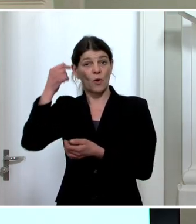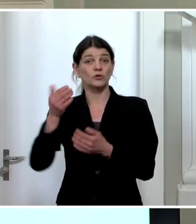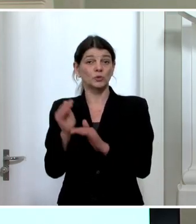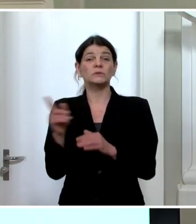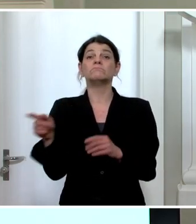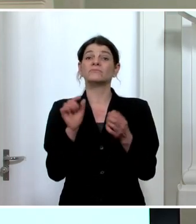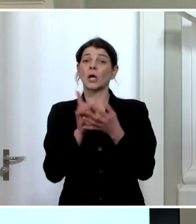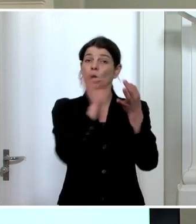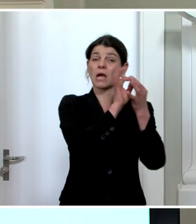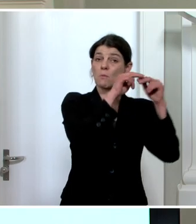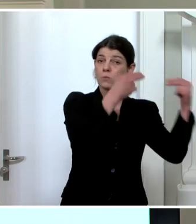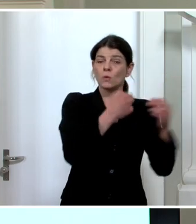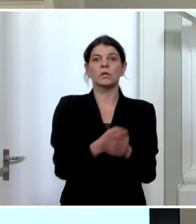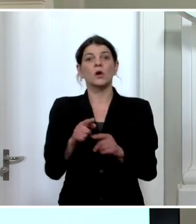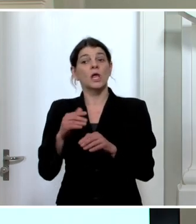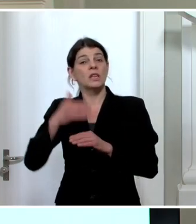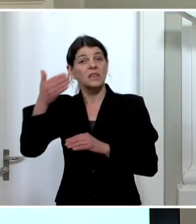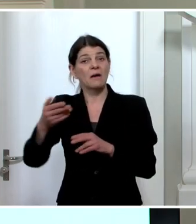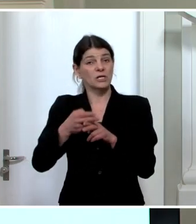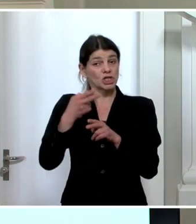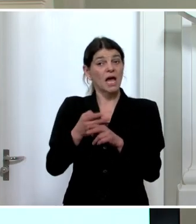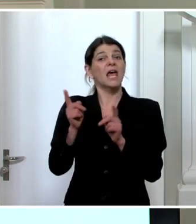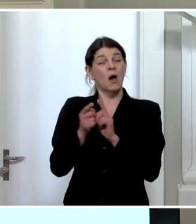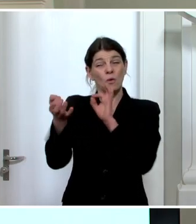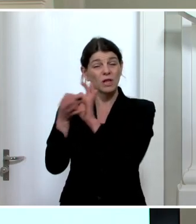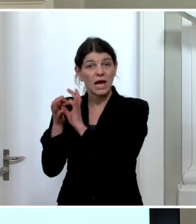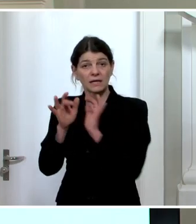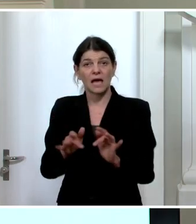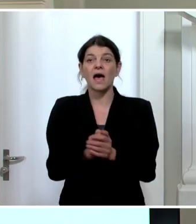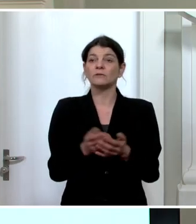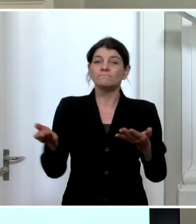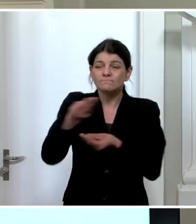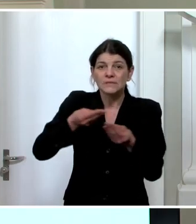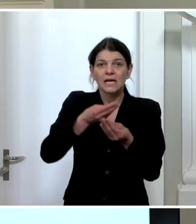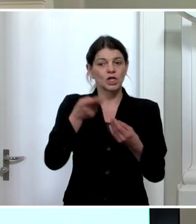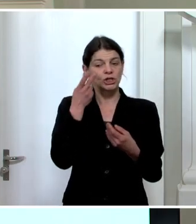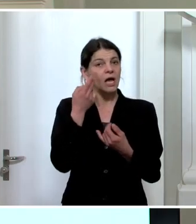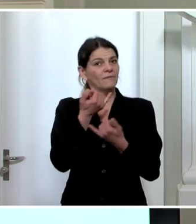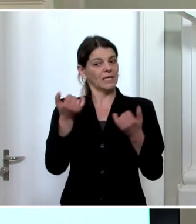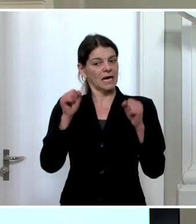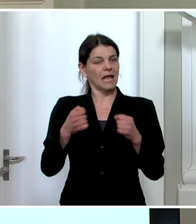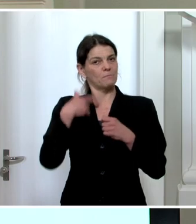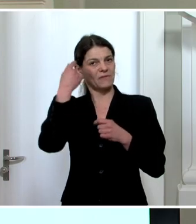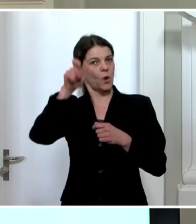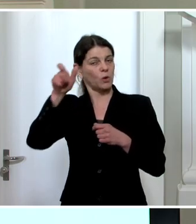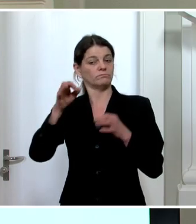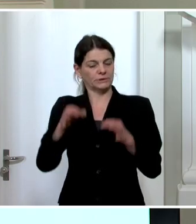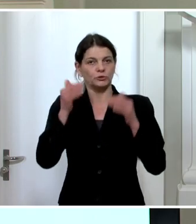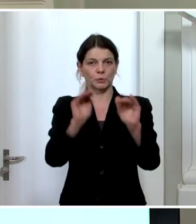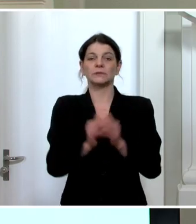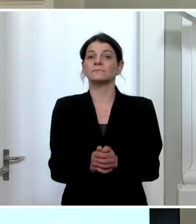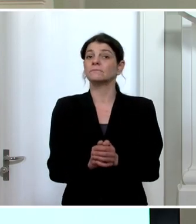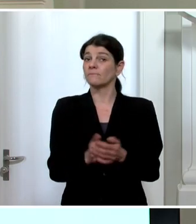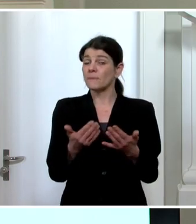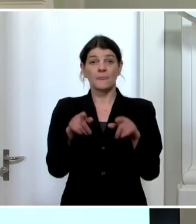Bund wie auch mit den Nachbarkantonen das Zusammenwirken im Bereich des Bevölkerungsschutzes sicher. Analoges